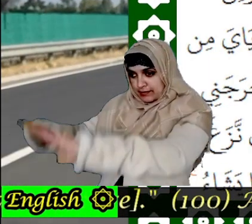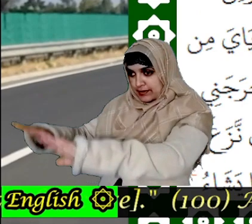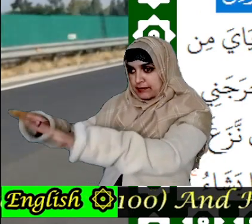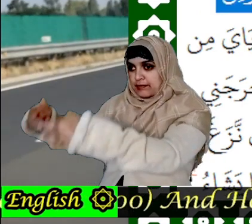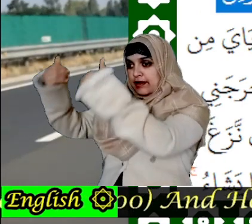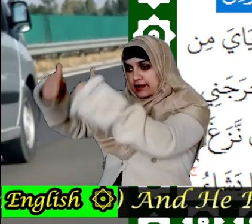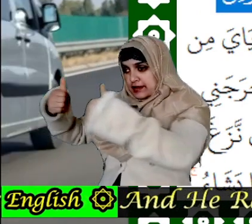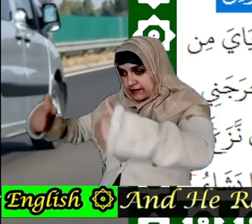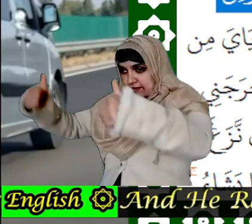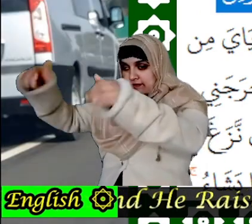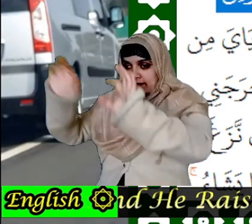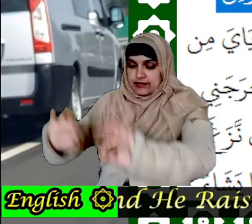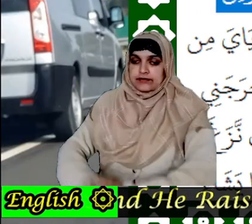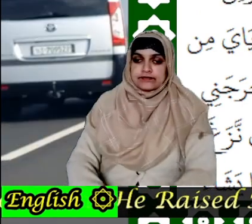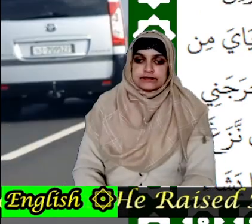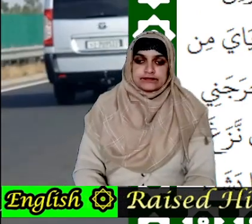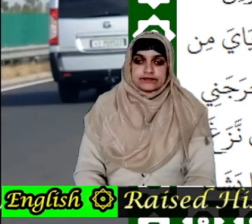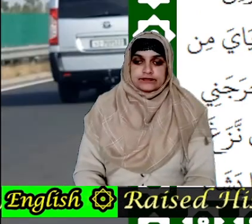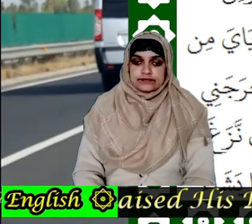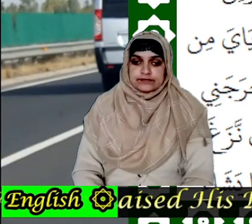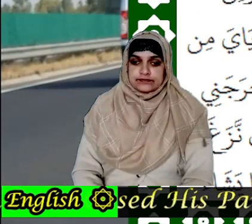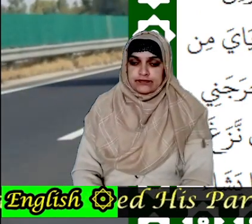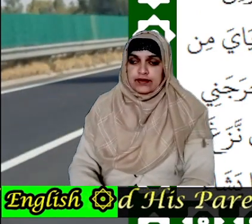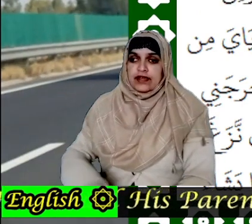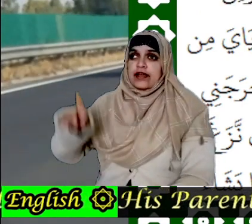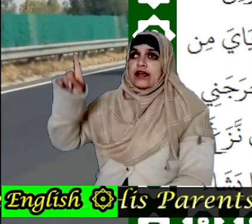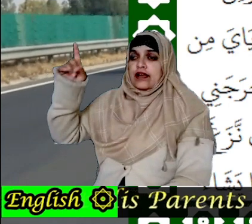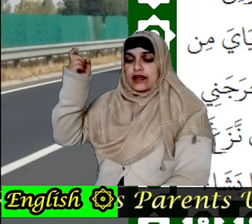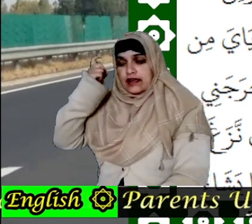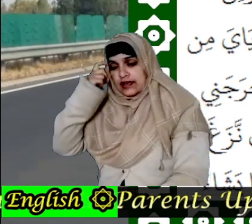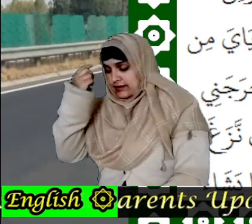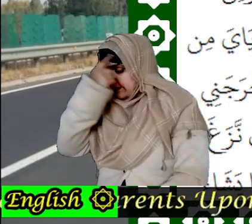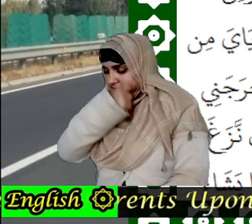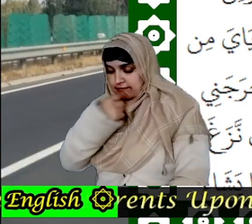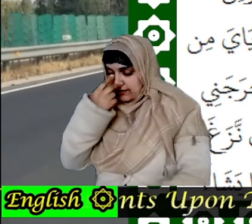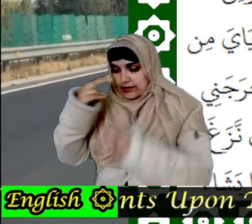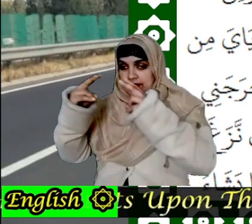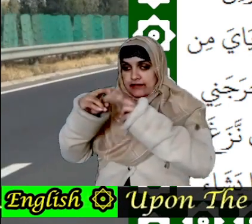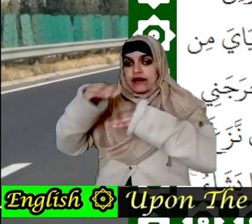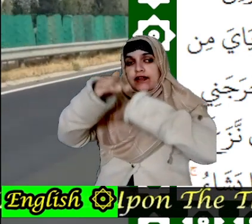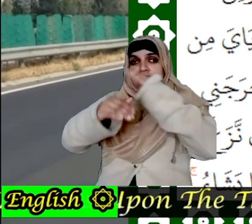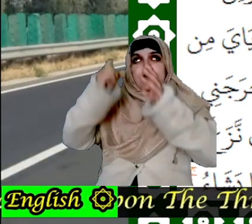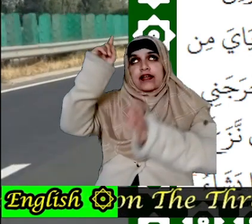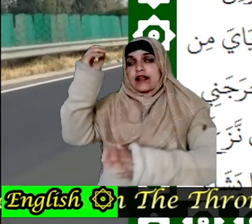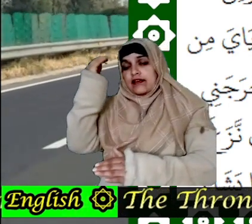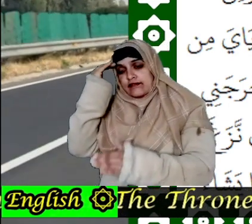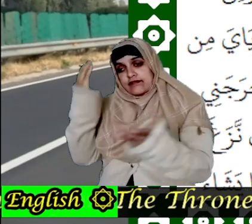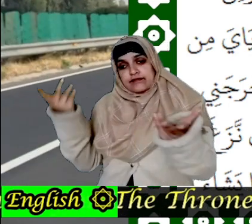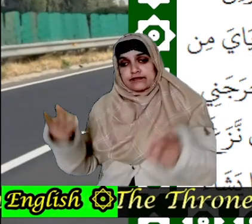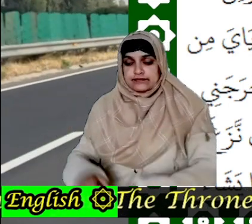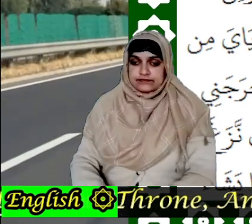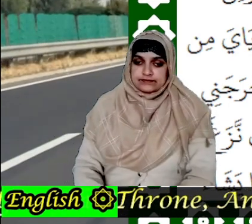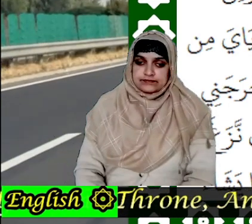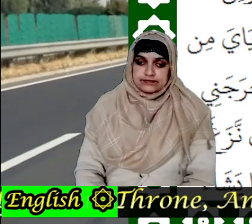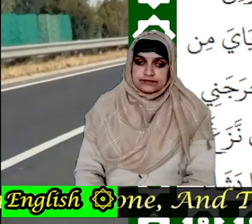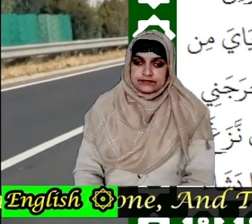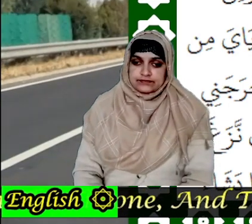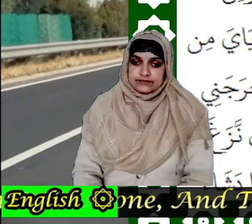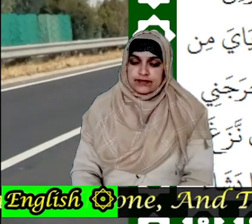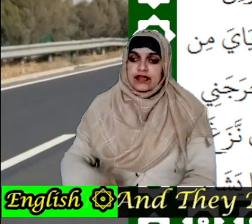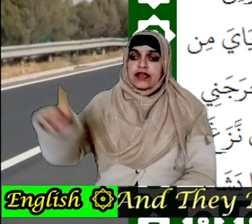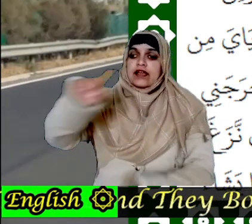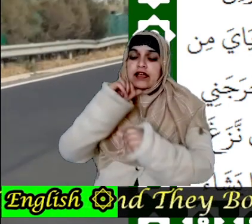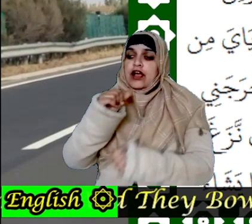أولفون على الأرش سرر والفون سرر رخاي وخروا له سجدا سجود